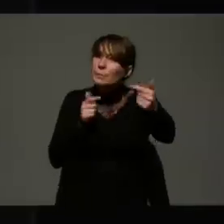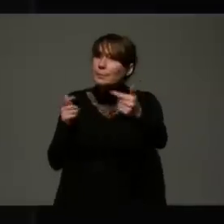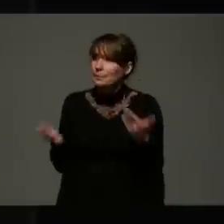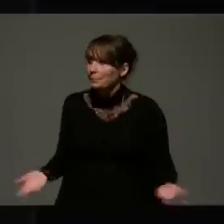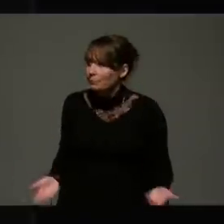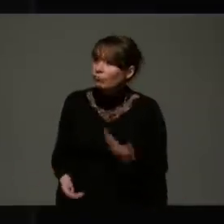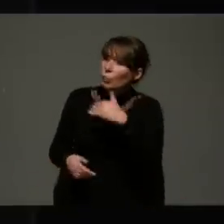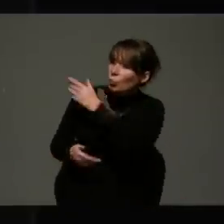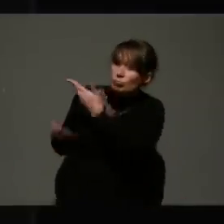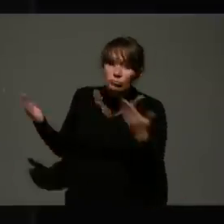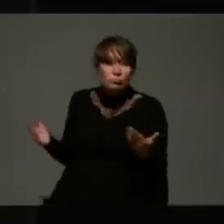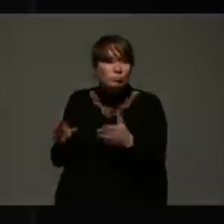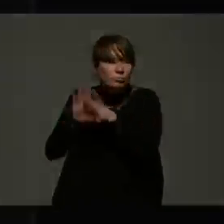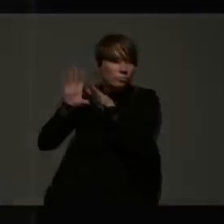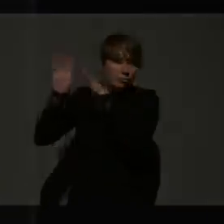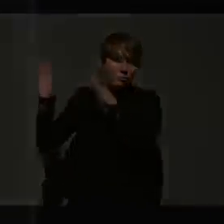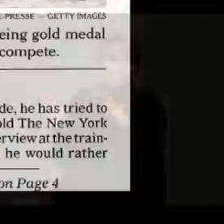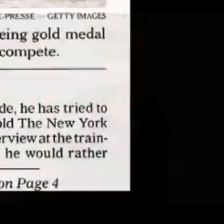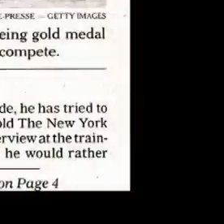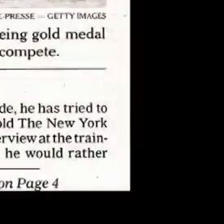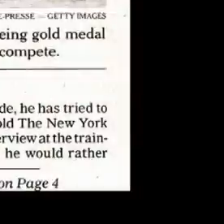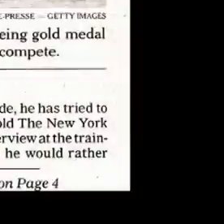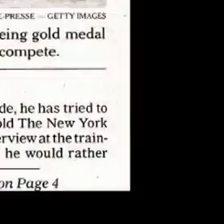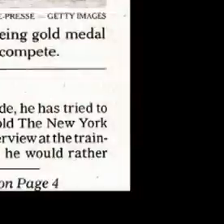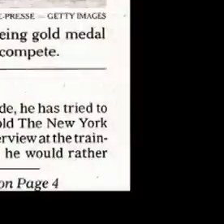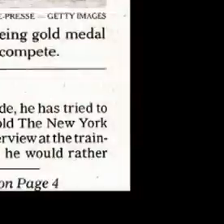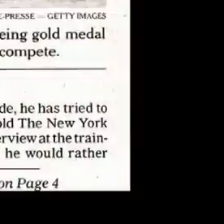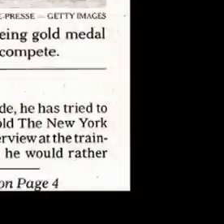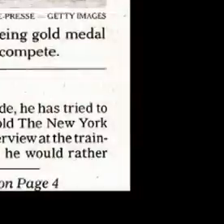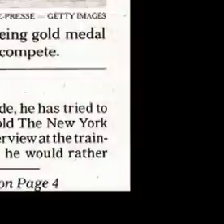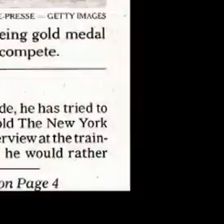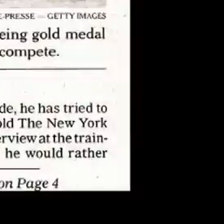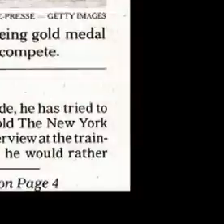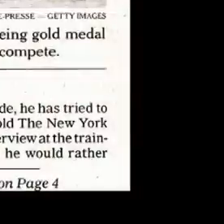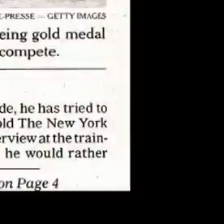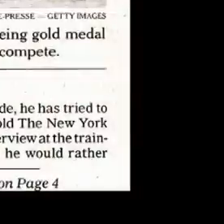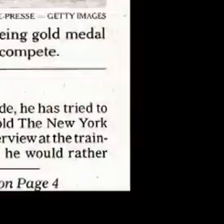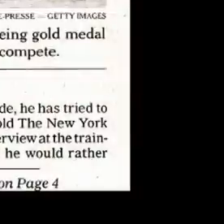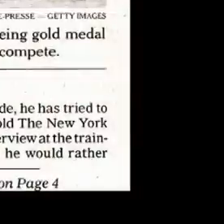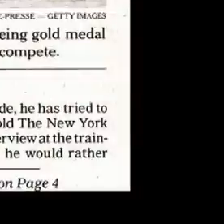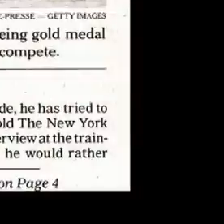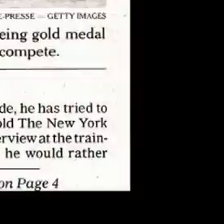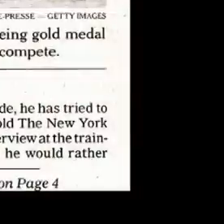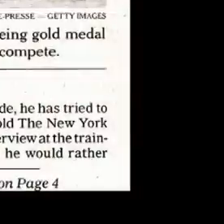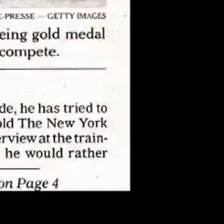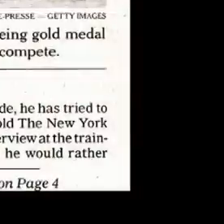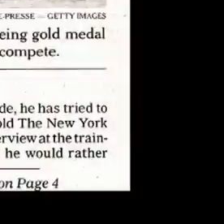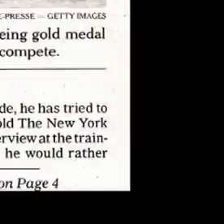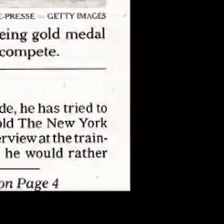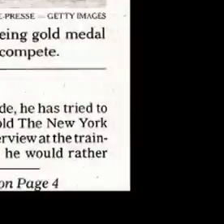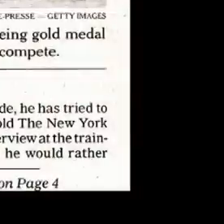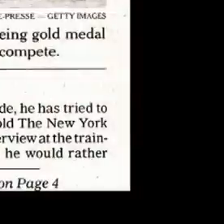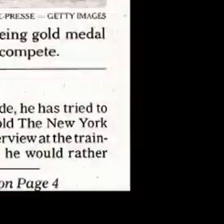pris simplement, là, au moment des Jeux de Pékin, cet article de ce spécialiste donc, du canoë, qui, quand